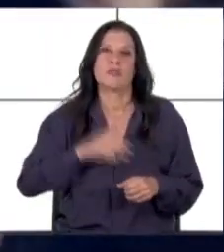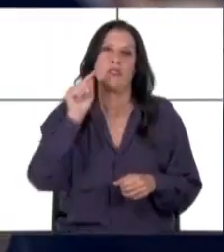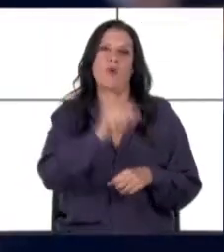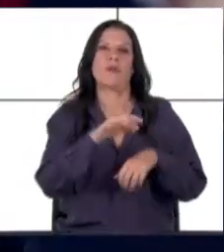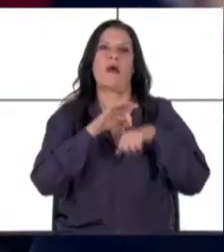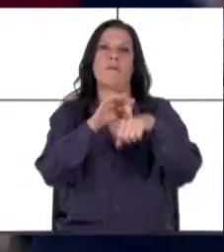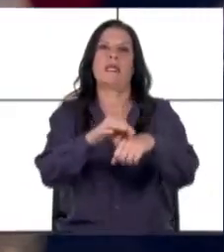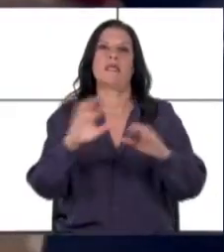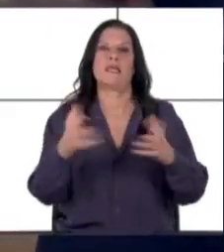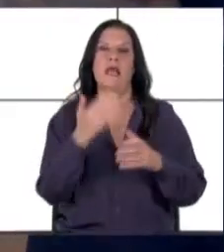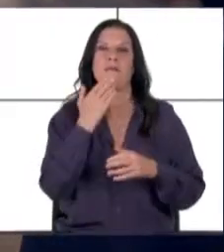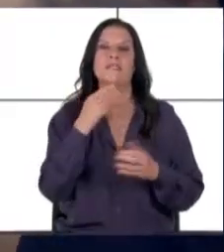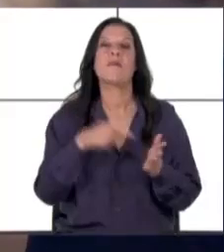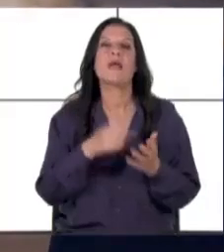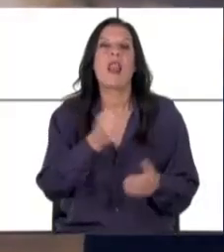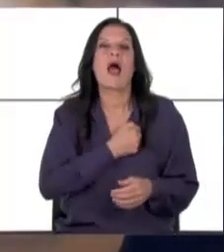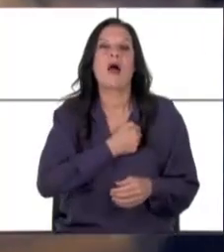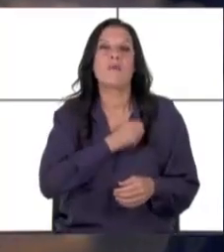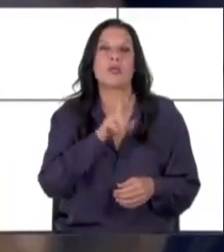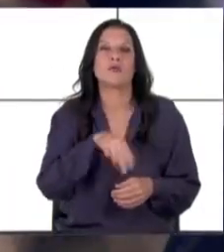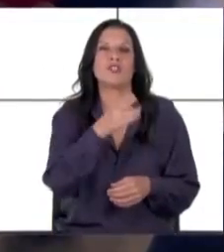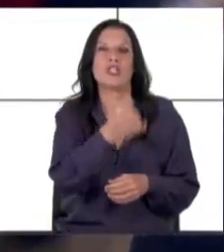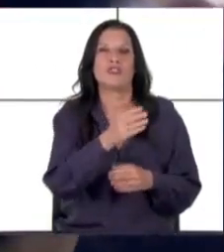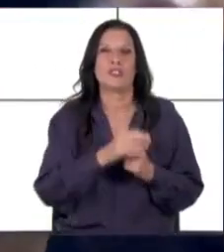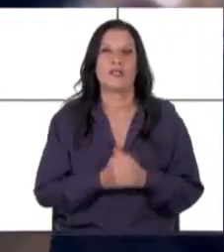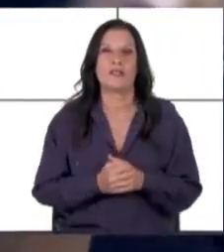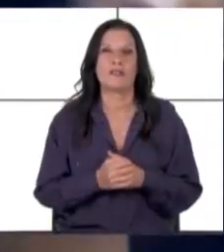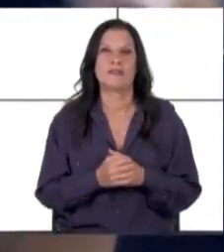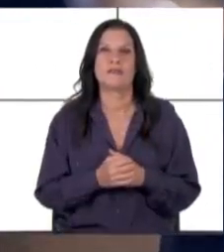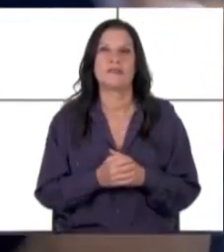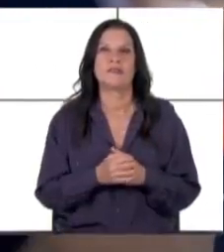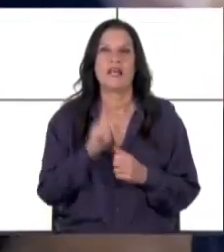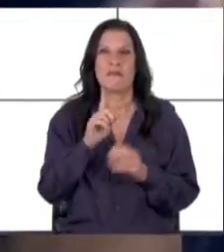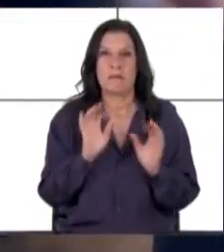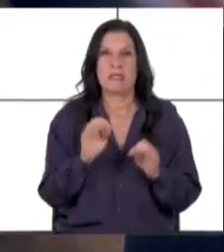ישראל, לרחמנות שלו. אבל זה לא נראה לי בכלל המקום